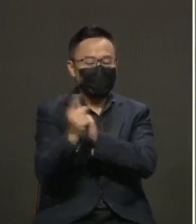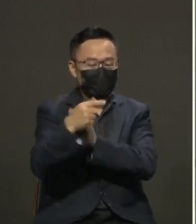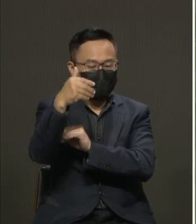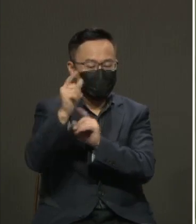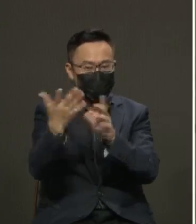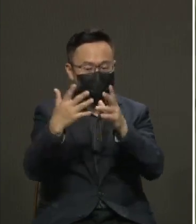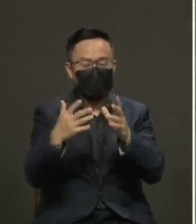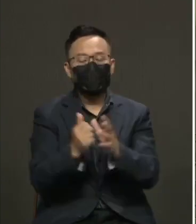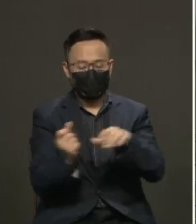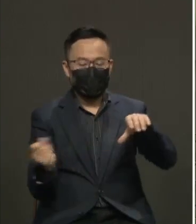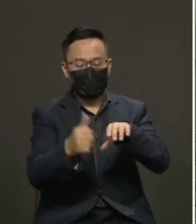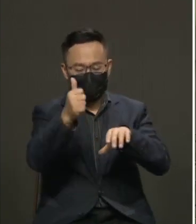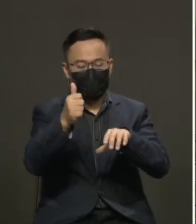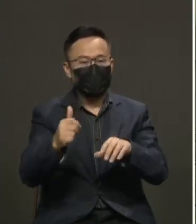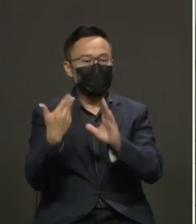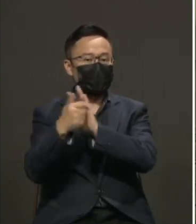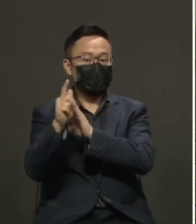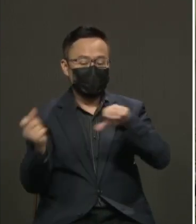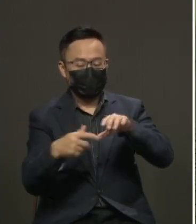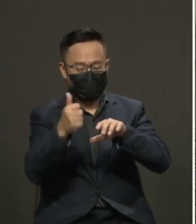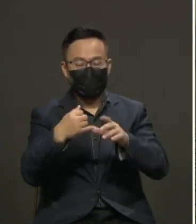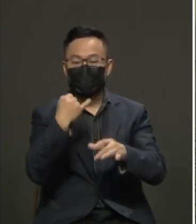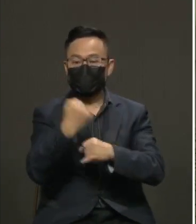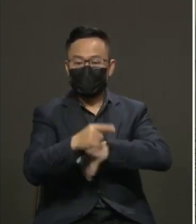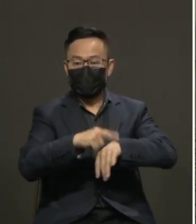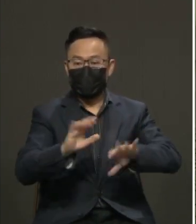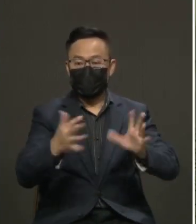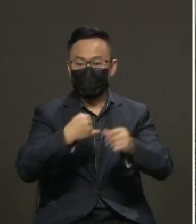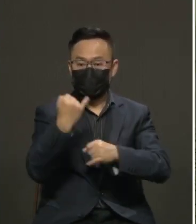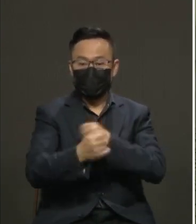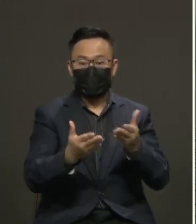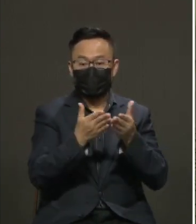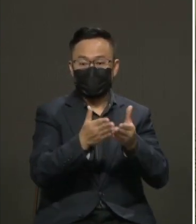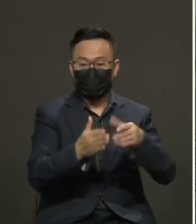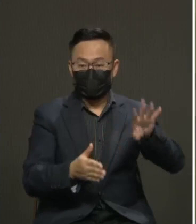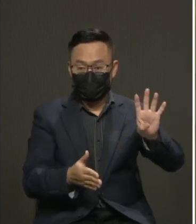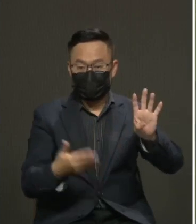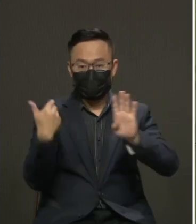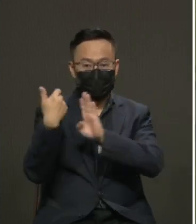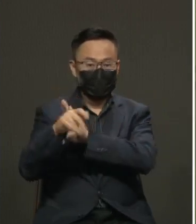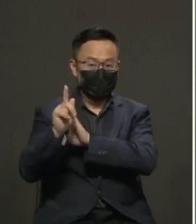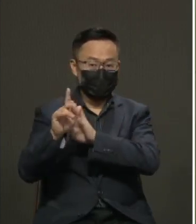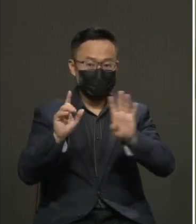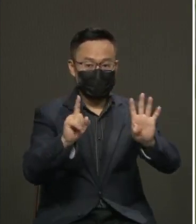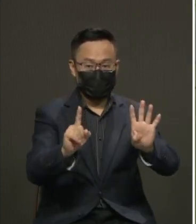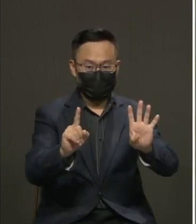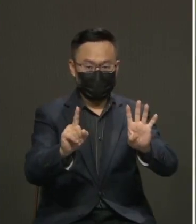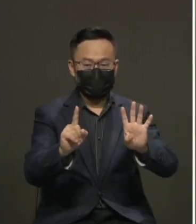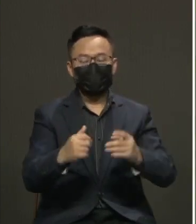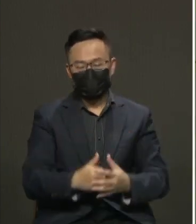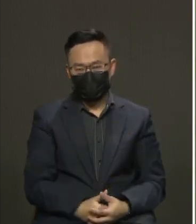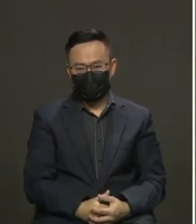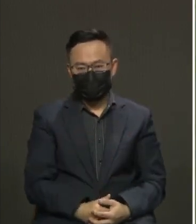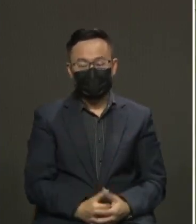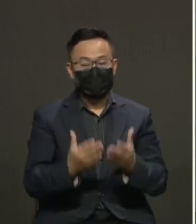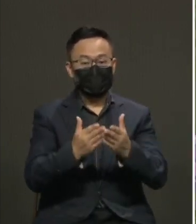จบเกมนี้ก็เป็นการท่าเรือ FC ที่ยังฟอร์มร้อนแรงในบ้านนะคะเอาชนะหนองบัวเอาชนะขอนแก่นยูไนเต็ดไปได้4ประตูต่อ